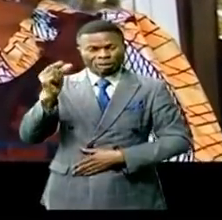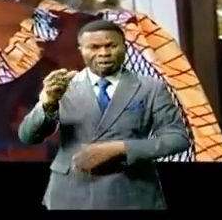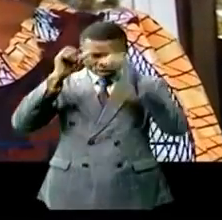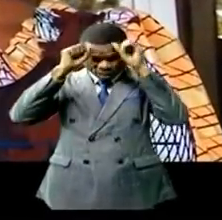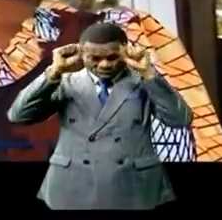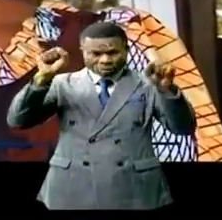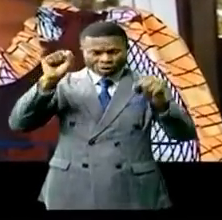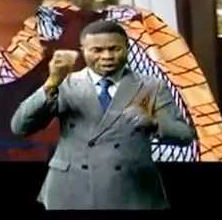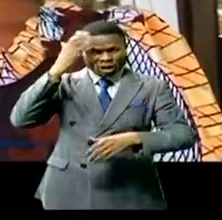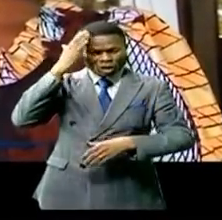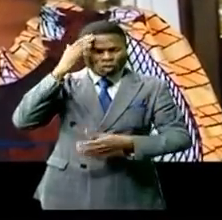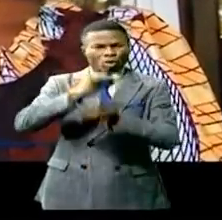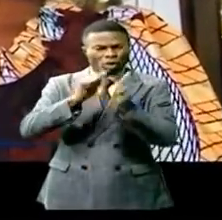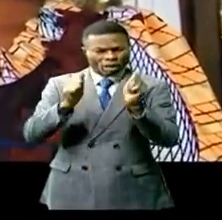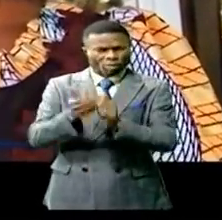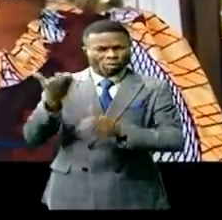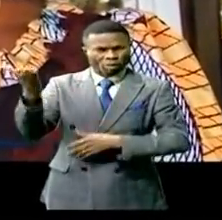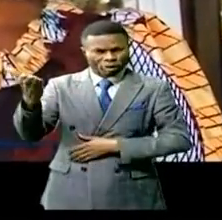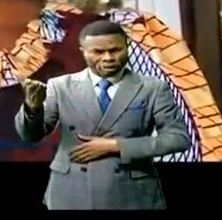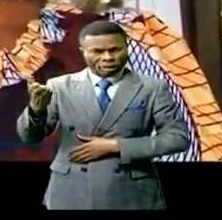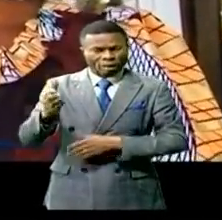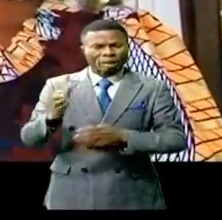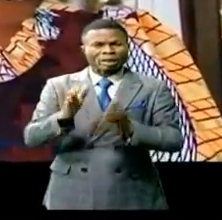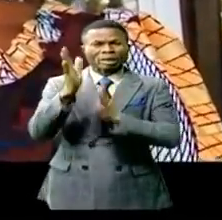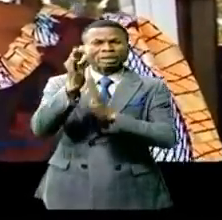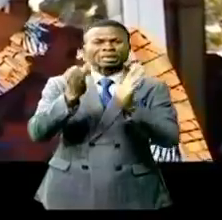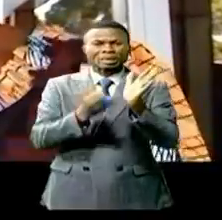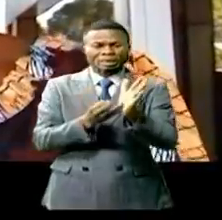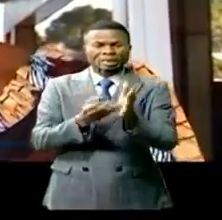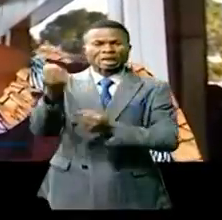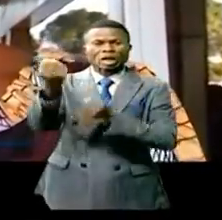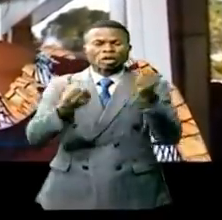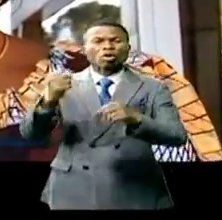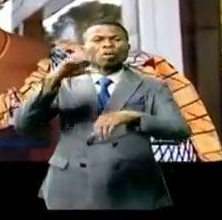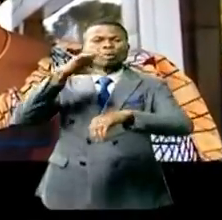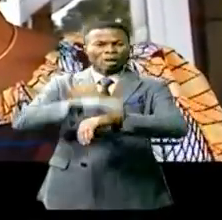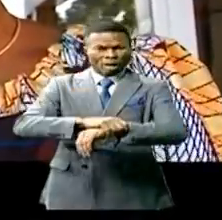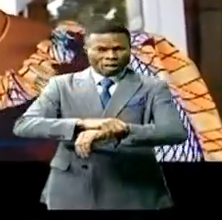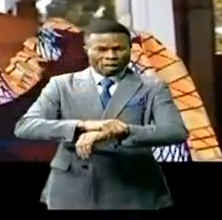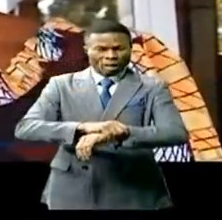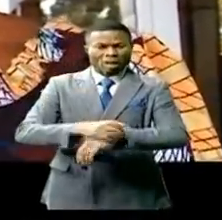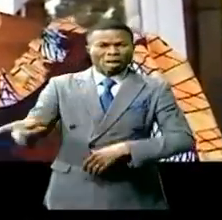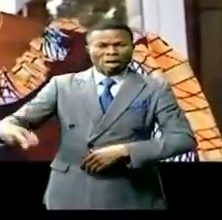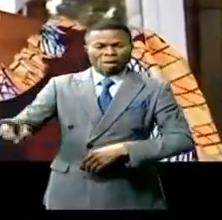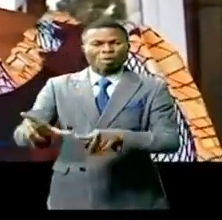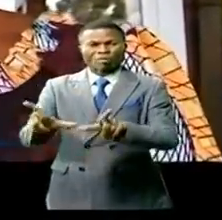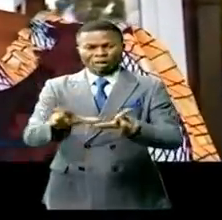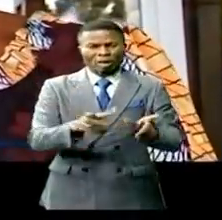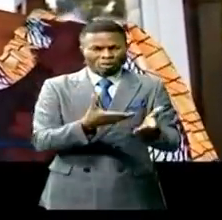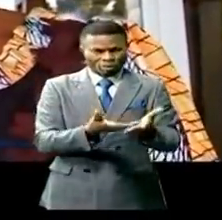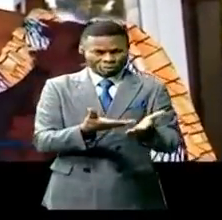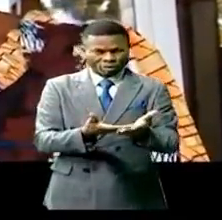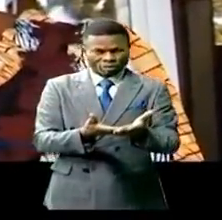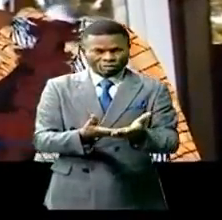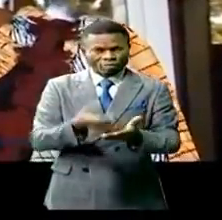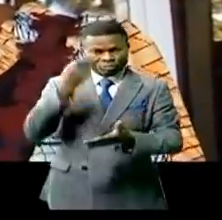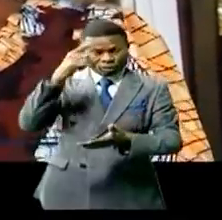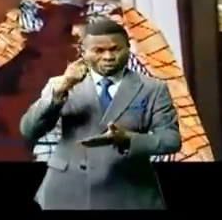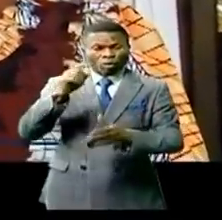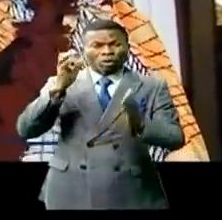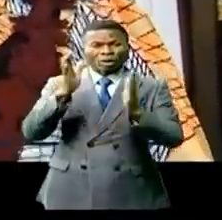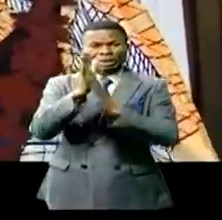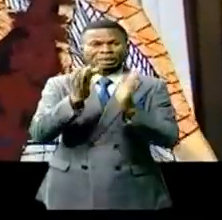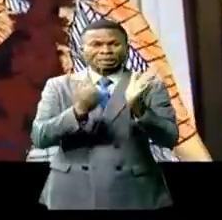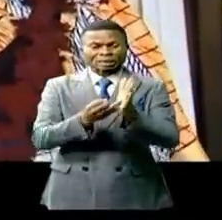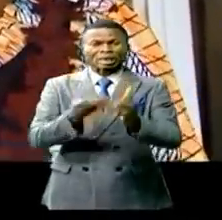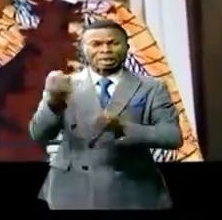s'enquérir de la situation des dix sept camions qui avaient été arrêtés par la province de van à bas et c'est pour ces dix sept camions